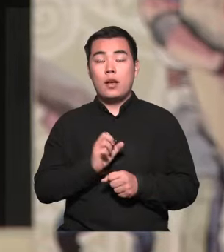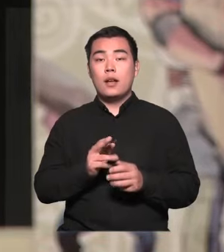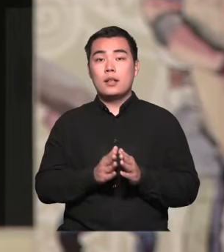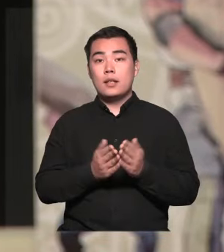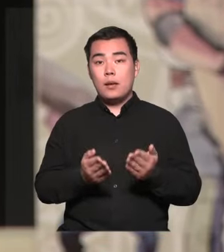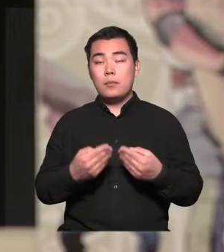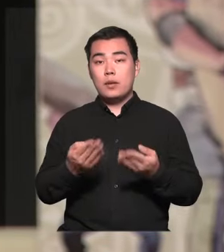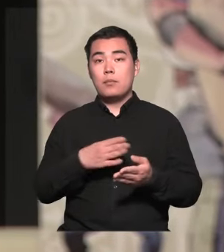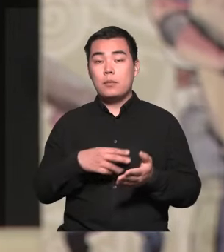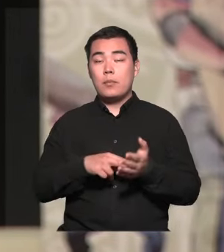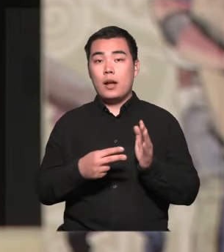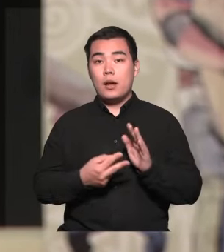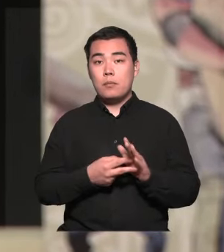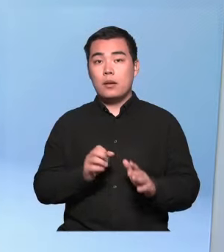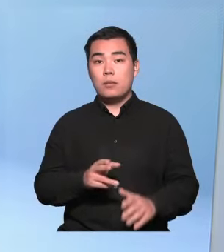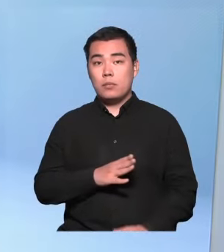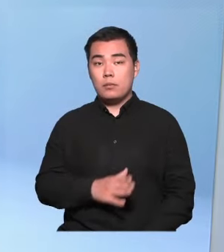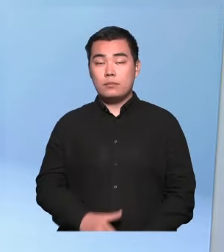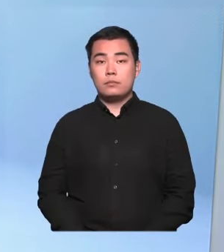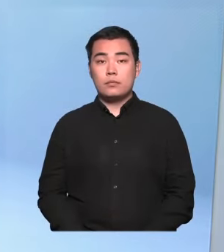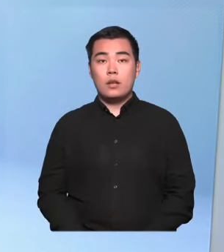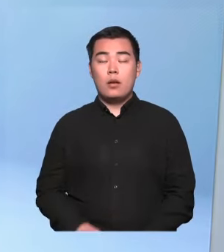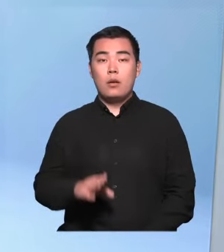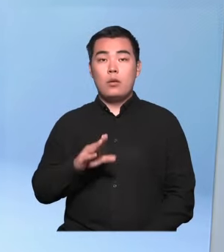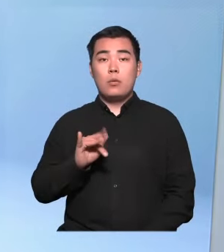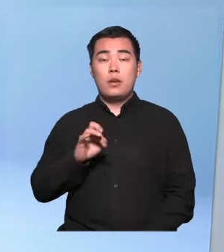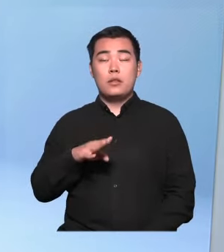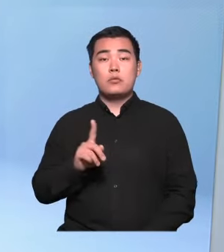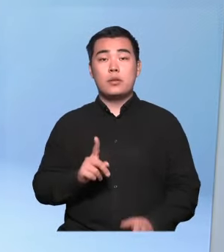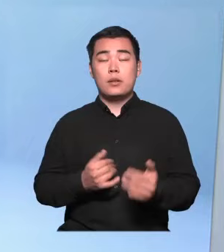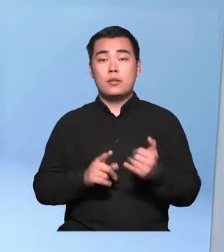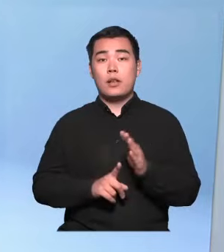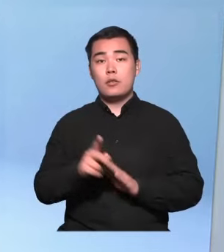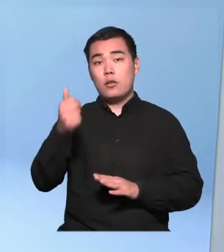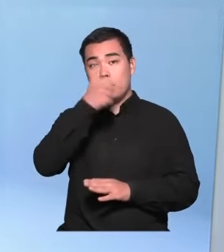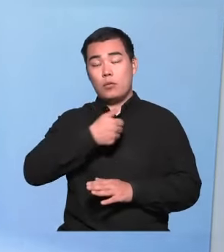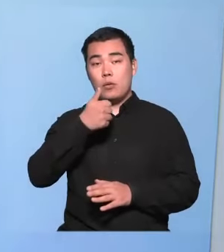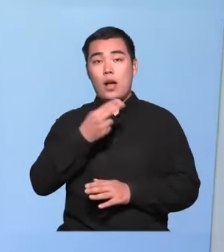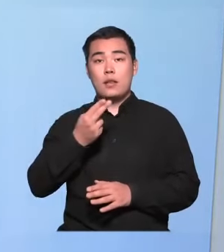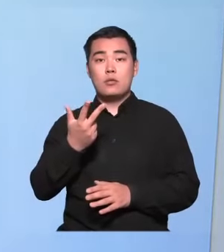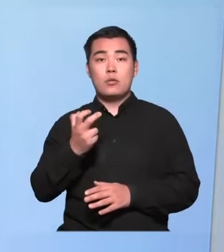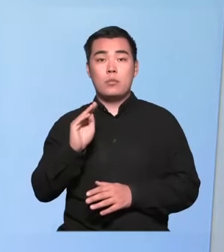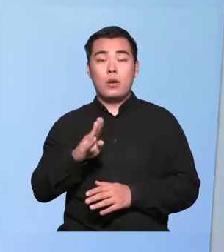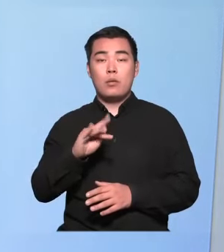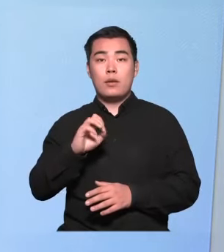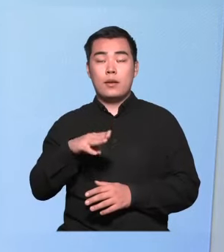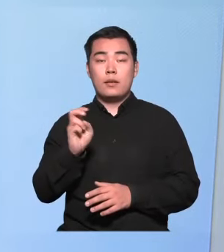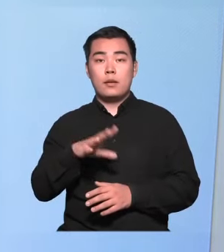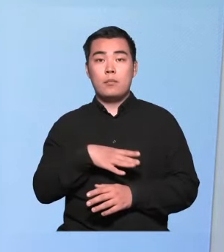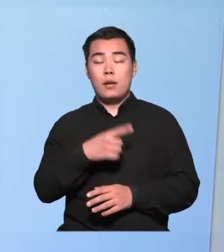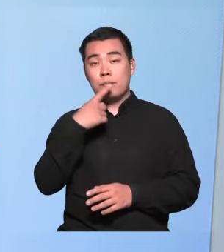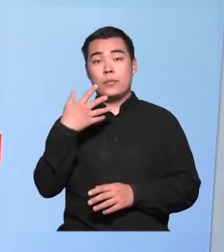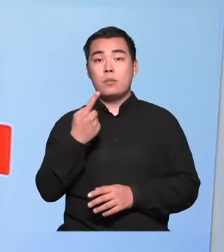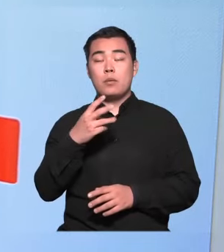кітапшаларды бердік бағдарлама бойынша. Турист демекші, жыл басынан бері Астанаға 300 мың турист келіпті. Ал